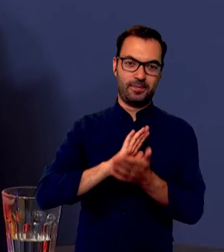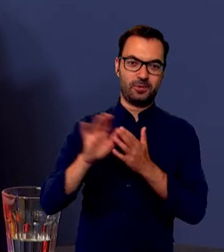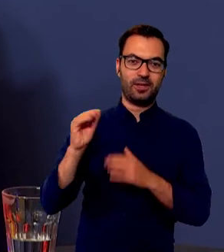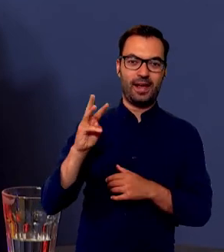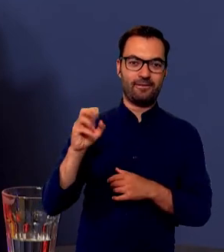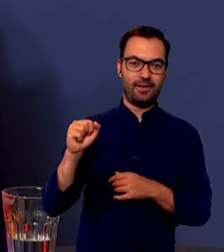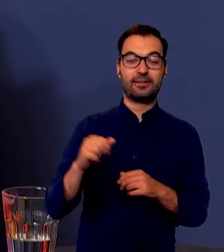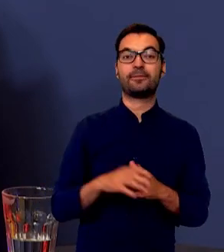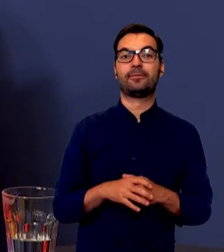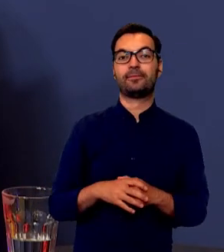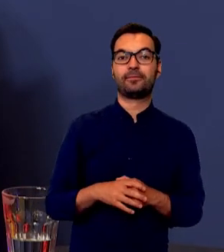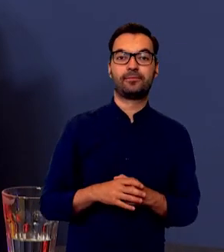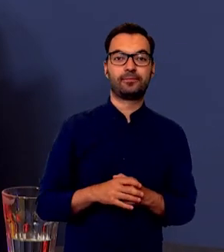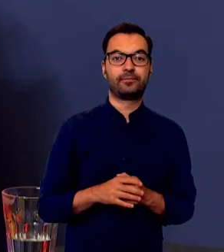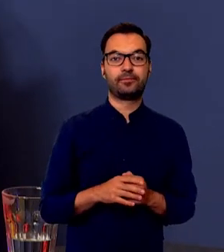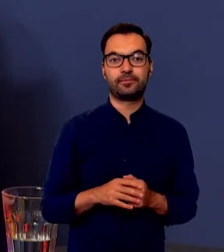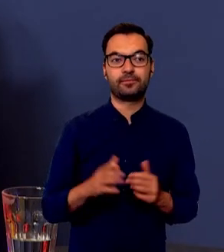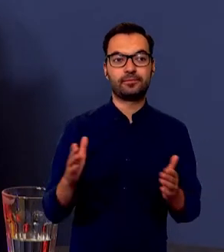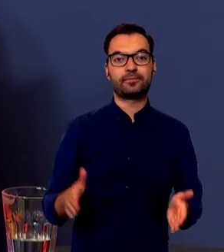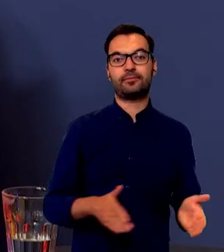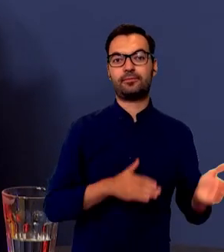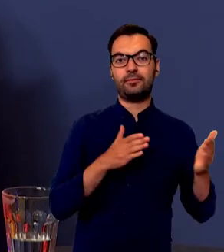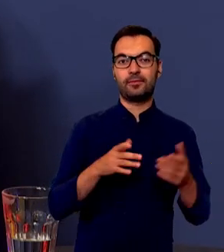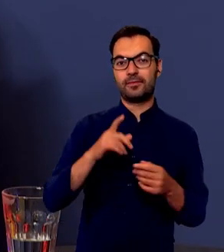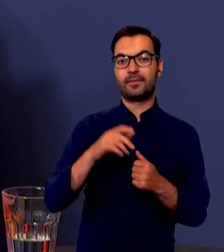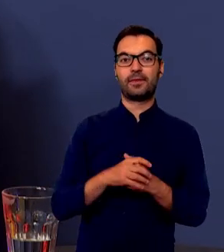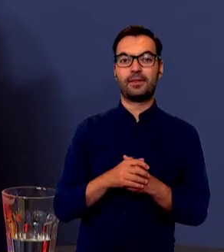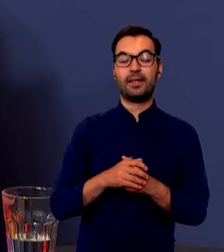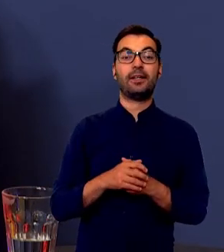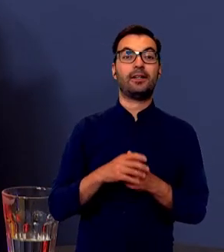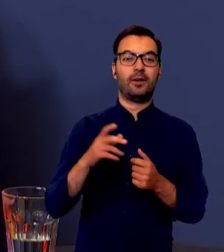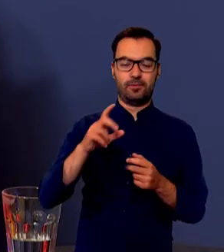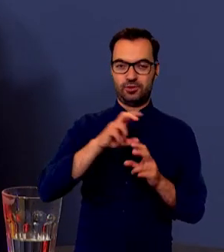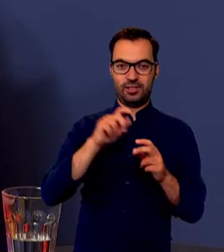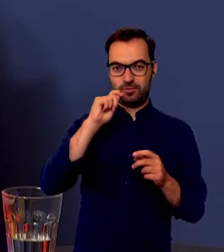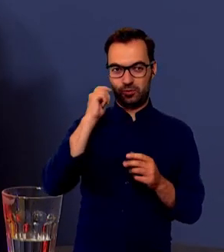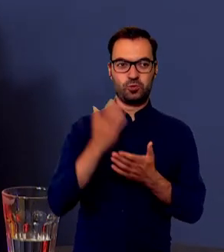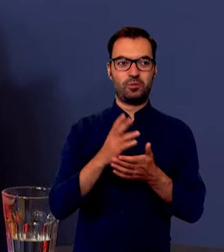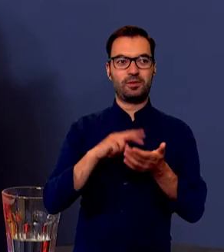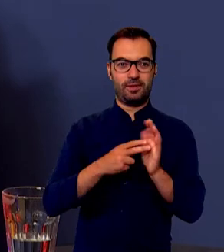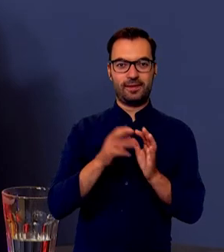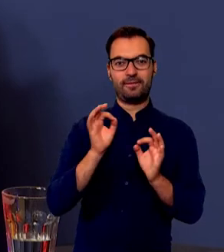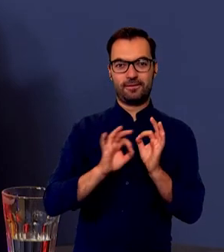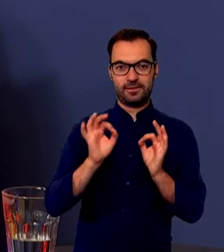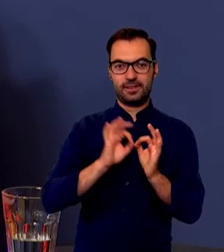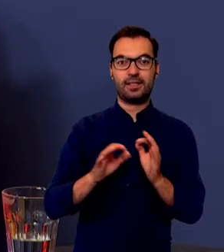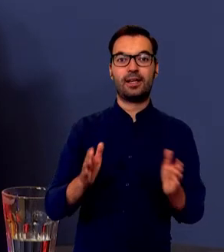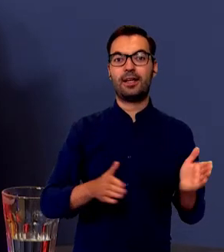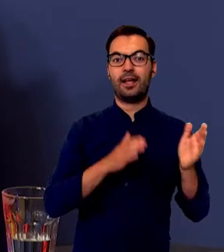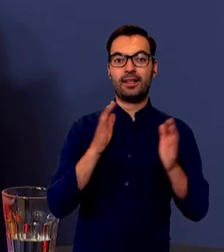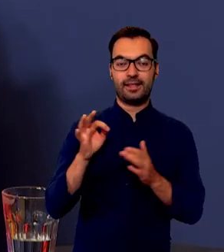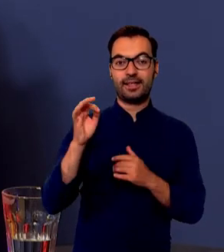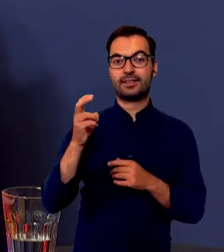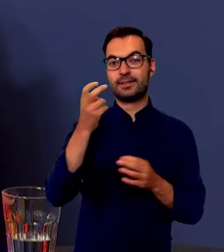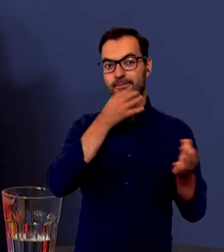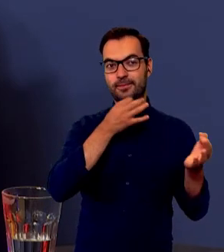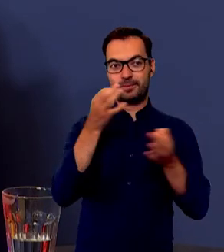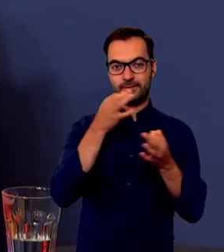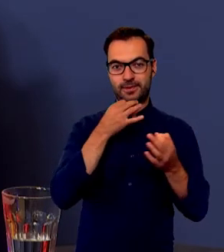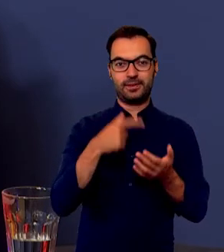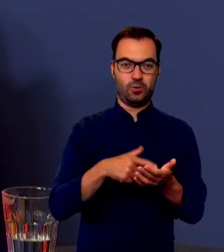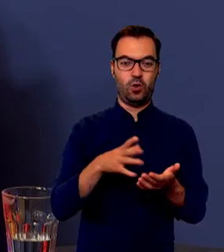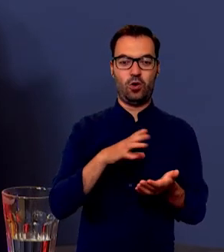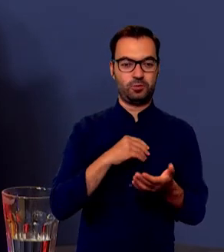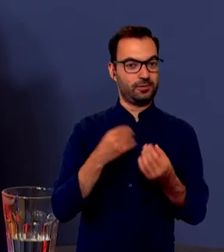sprawie tych lekcji. No, czas na podróżowanie, jak mówisz, załatwiłaś sobie już sama, ale to, co na pewno załatwię, to jest bardzo ciekawe pytanie, które